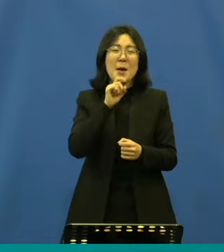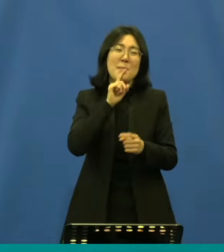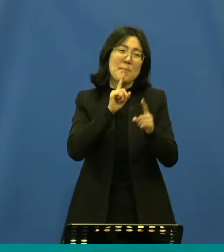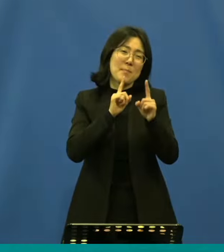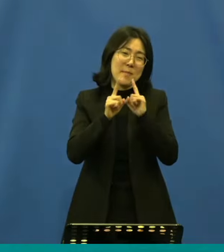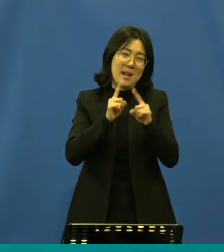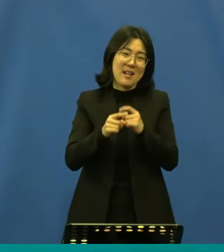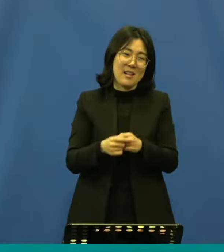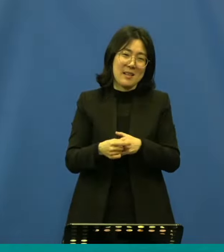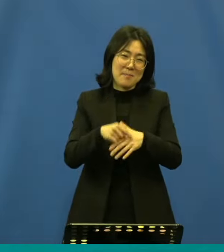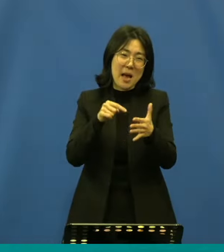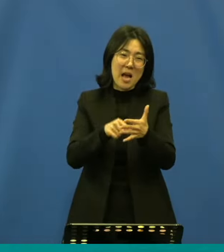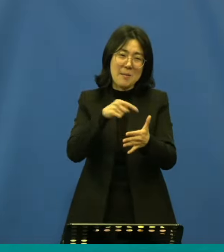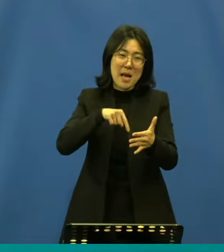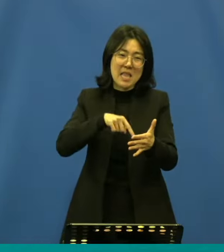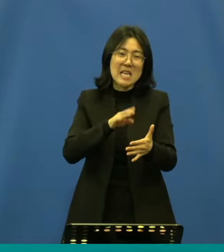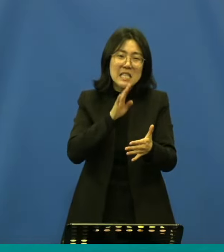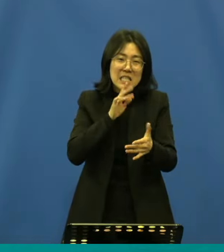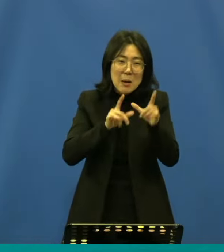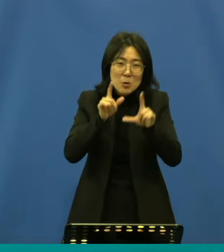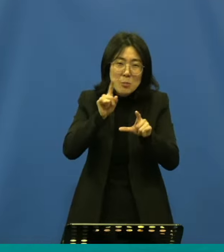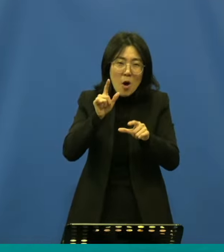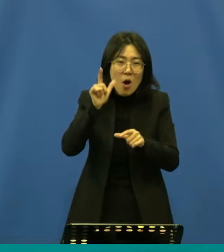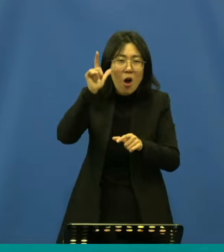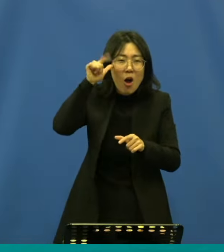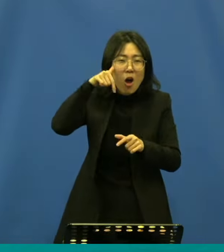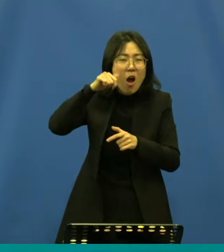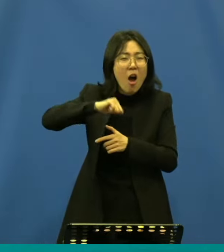우리는 순종을 하지만 억지로 할 때가 있습니다.